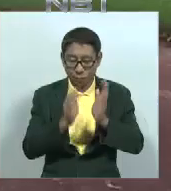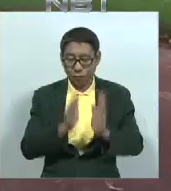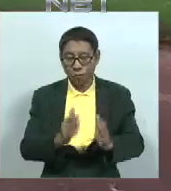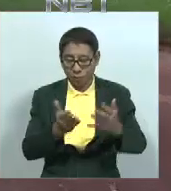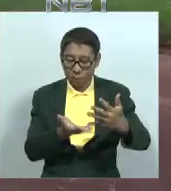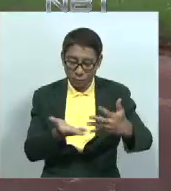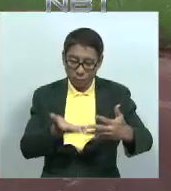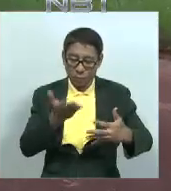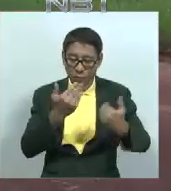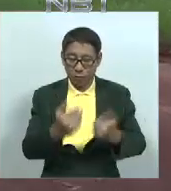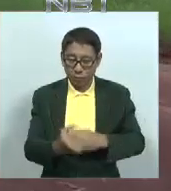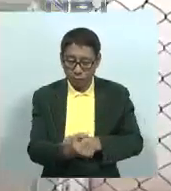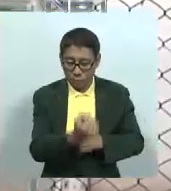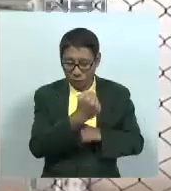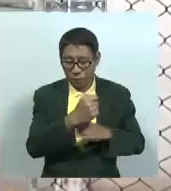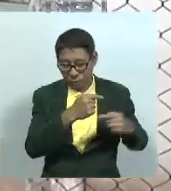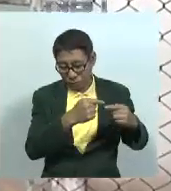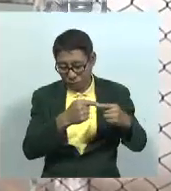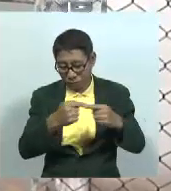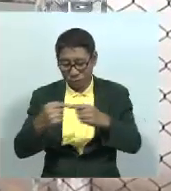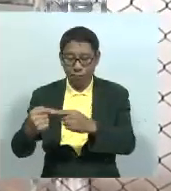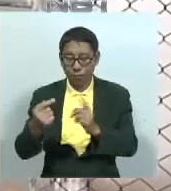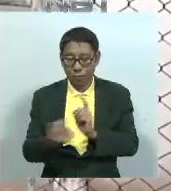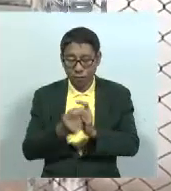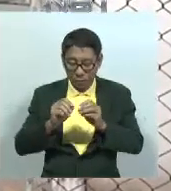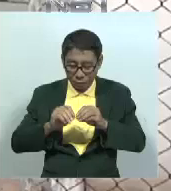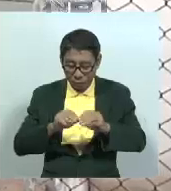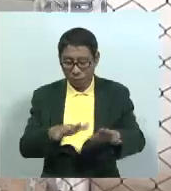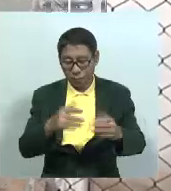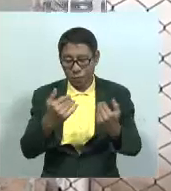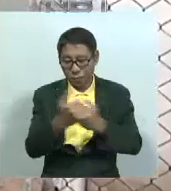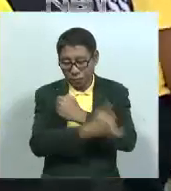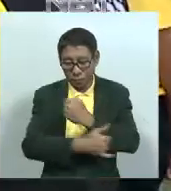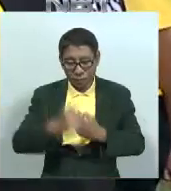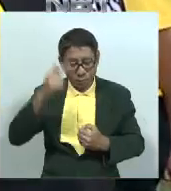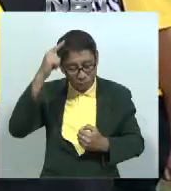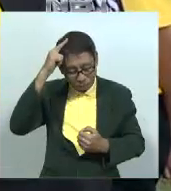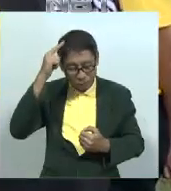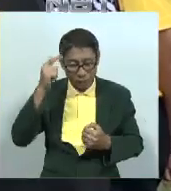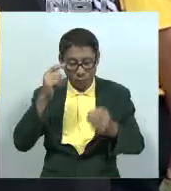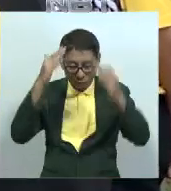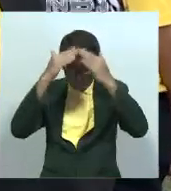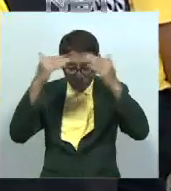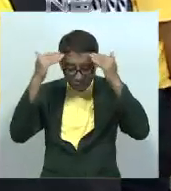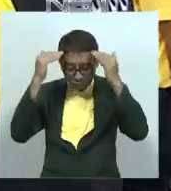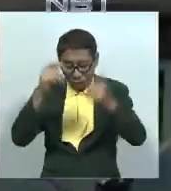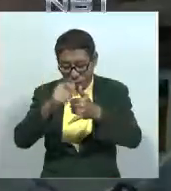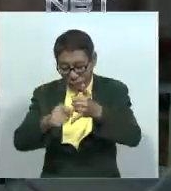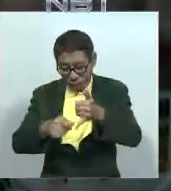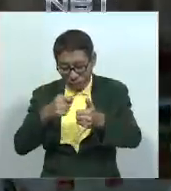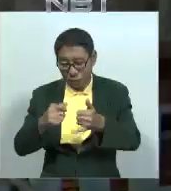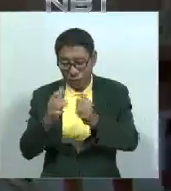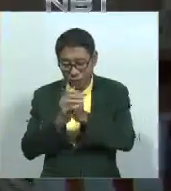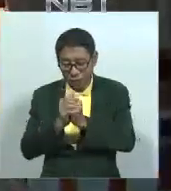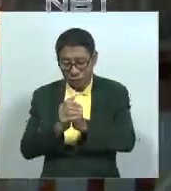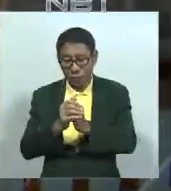ทุกระดับอย่างเข้มข้นต่อเนื่องซึ่งขณะนี้พบว่าระบาดมากในแถบประเทศเพื่อนบ้านนะคะก็ได้แก่ลาวเวียดนามกัมพูชารวมทั้ง